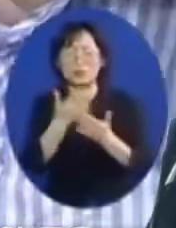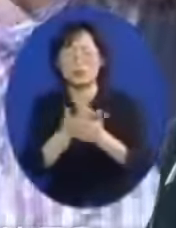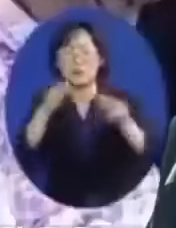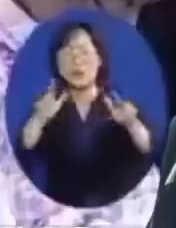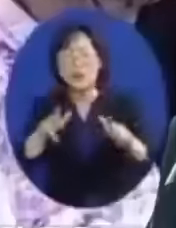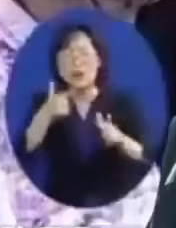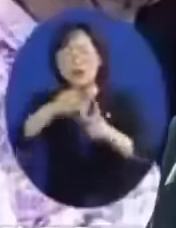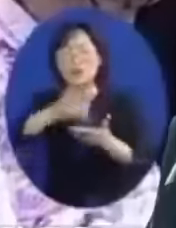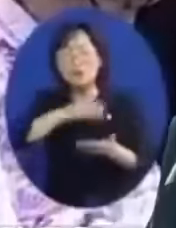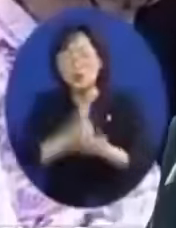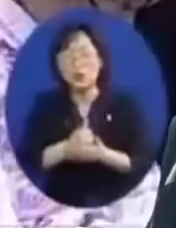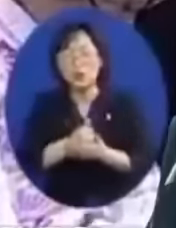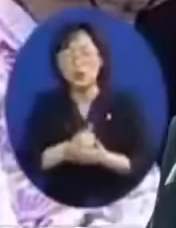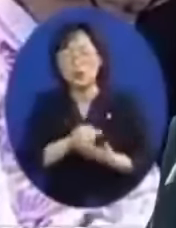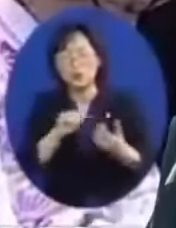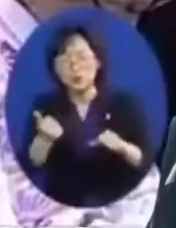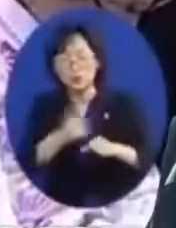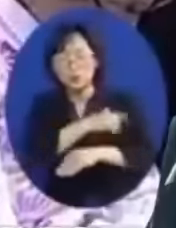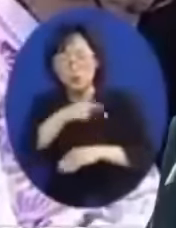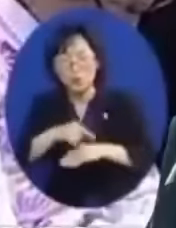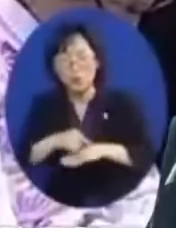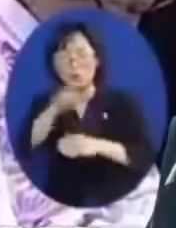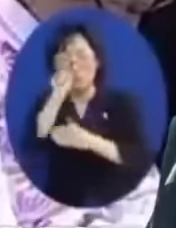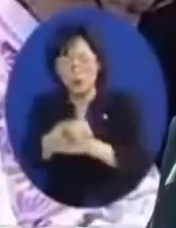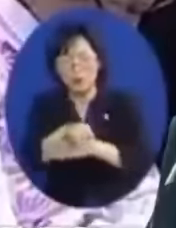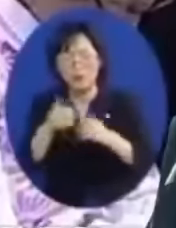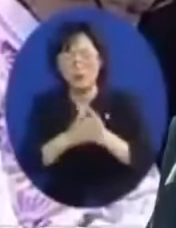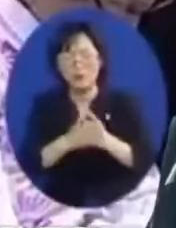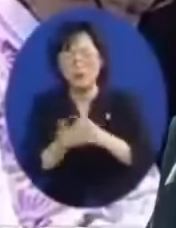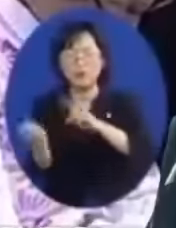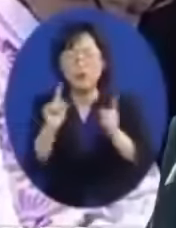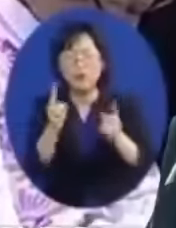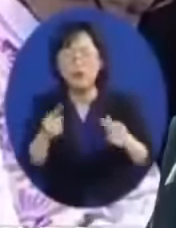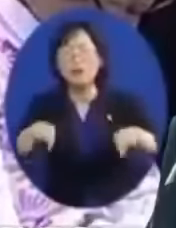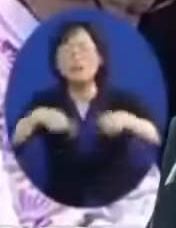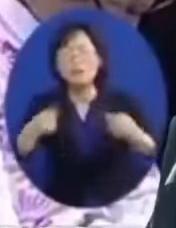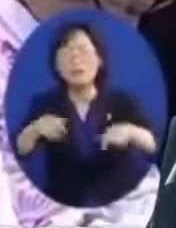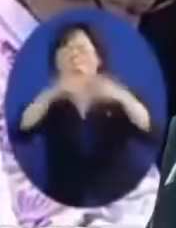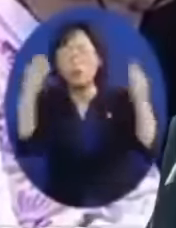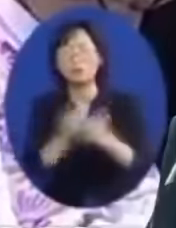오늘 예수의 죽음을 몸에 받아들임으로 예수의 부활에 참여하는